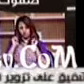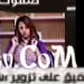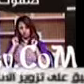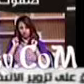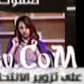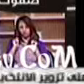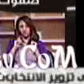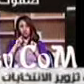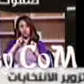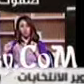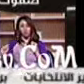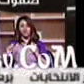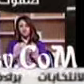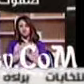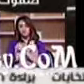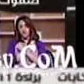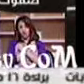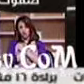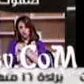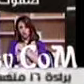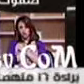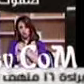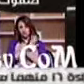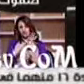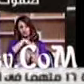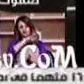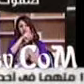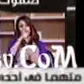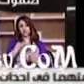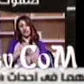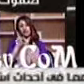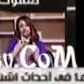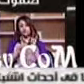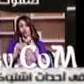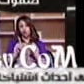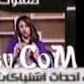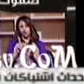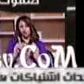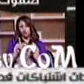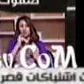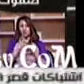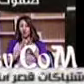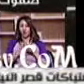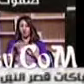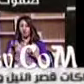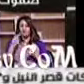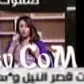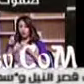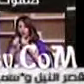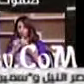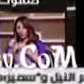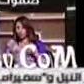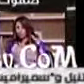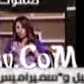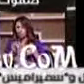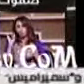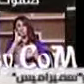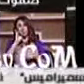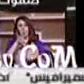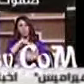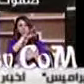رفضنا وقلنا ان في حساسيه في مساله يعني محافظه الاقصر واحنا وجهه نظرنا عموما